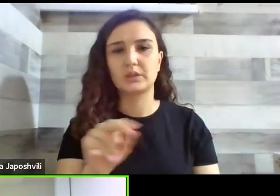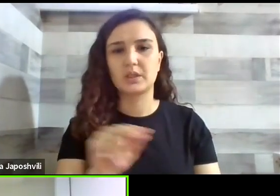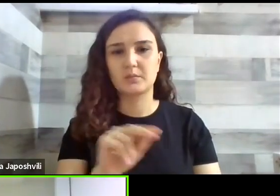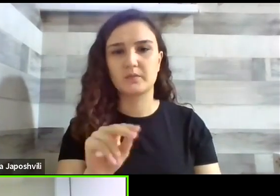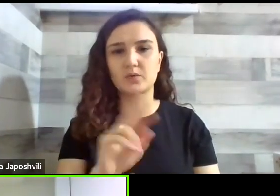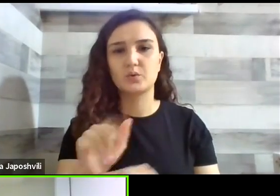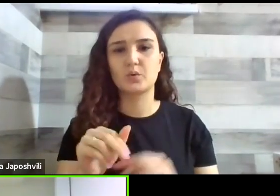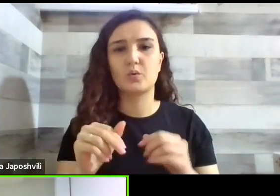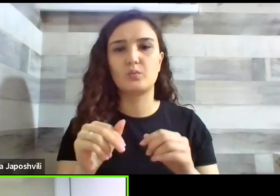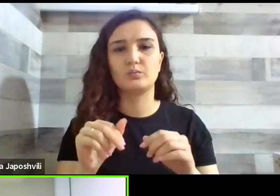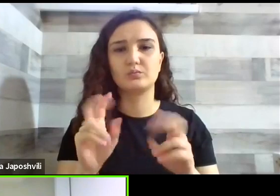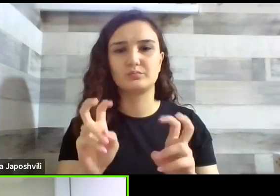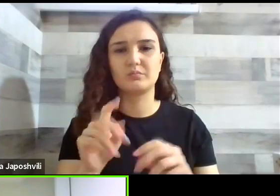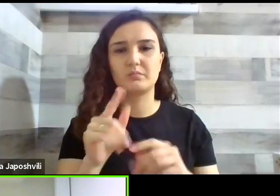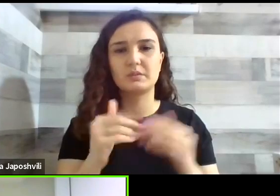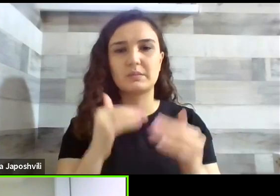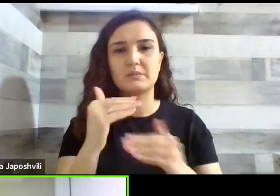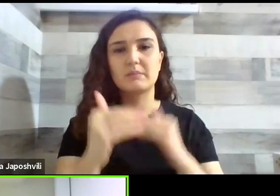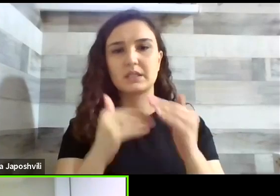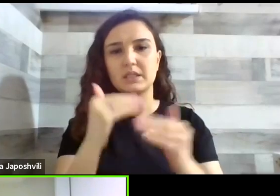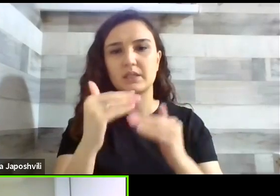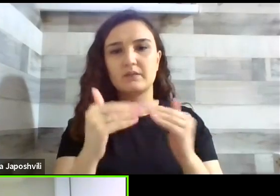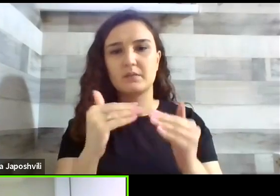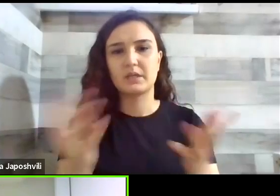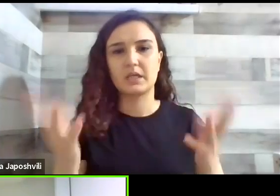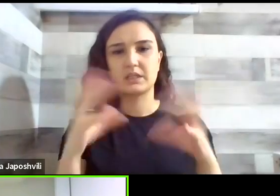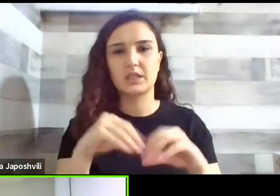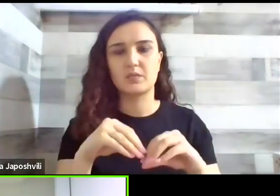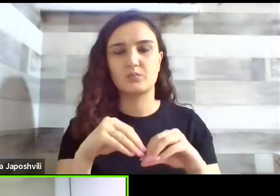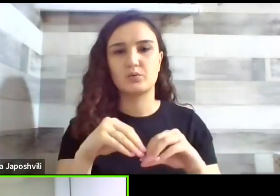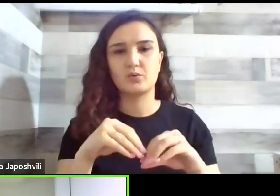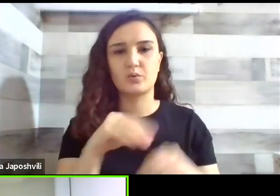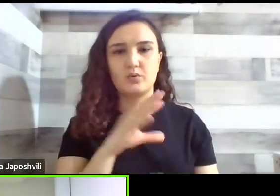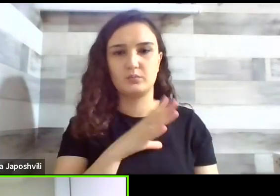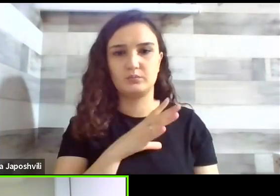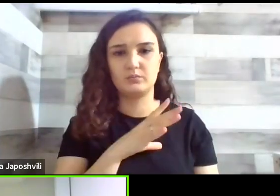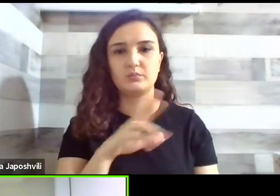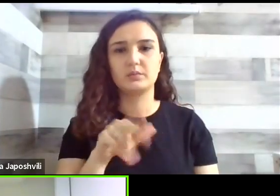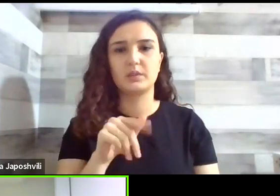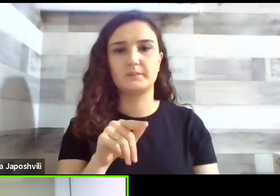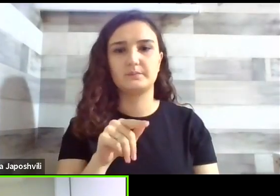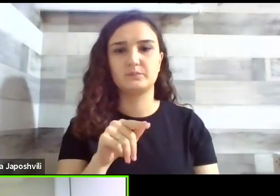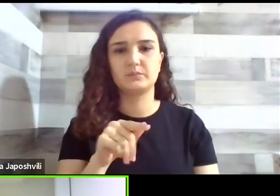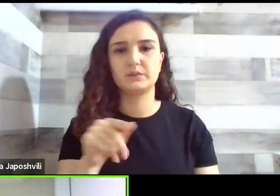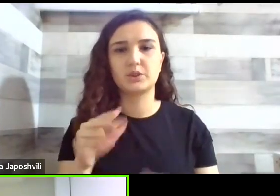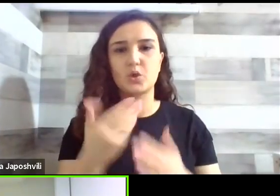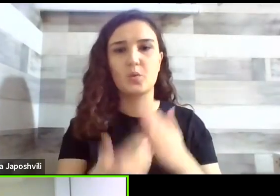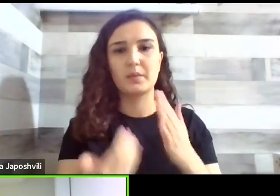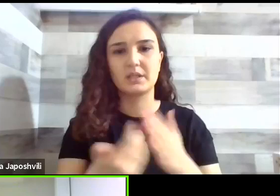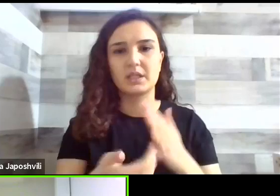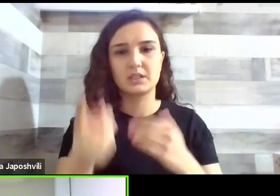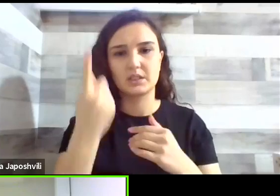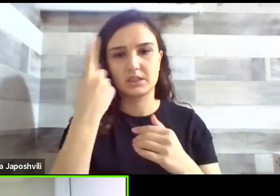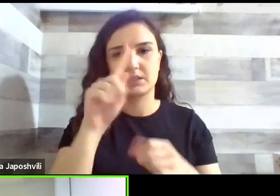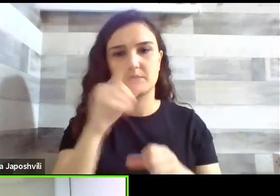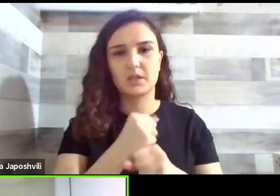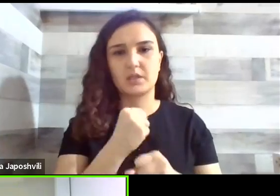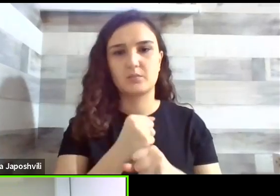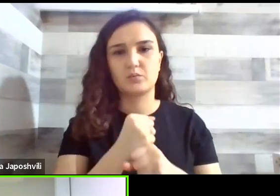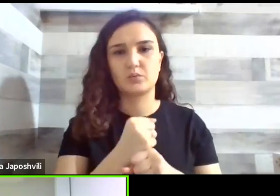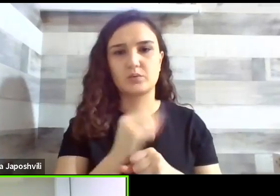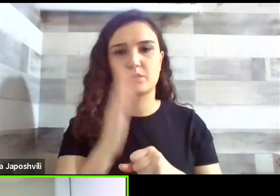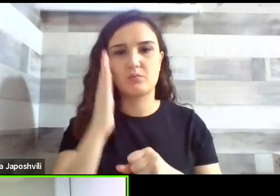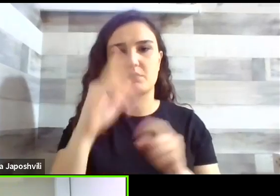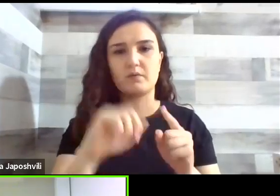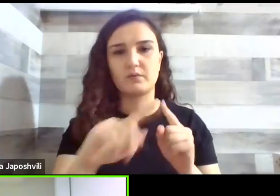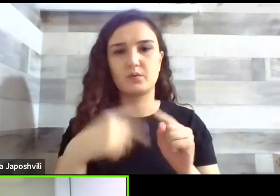ოკუპაციური თერაპევტი, რომ ეს პერსპექტივები გაერთიანებული იყო და რეკომენდაციები შემუშავებული იყო სამომავლო,